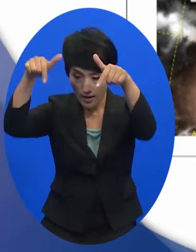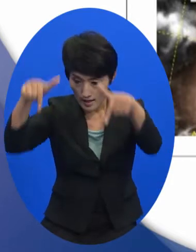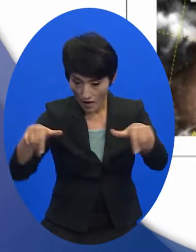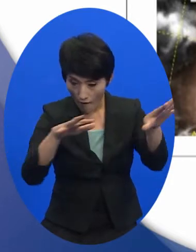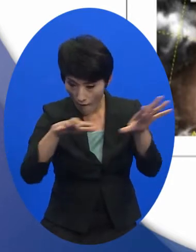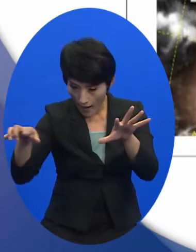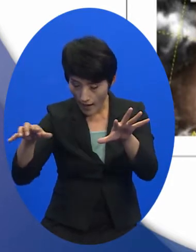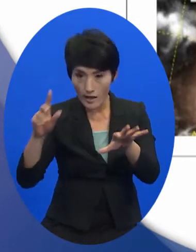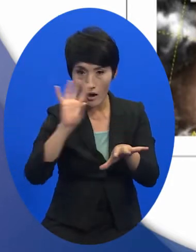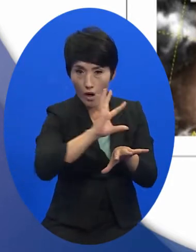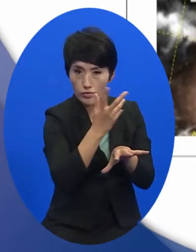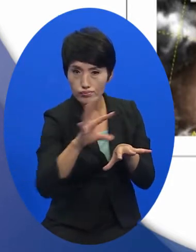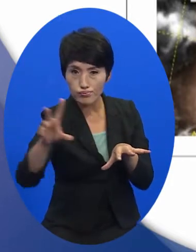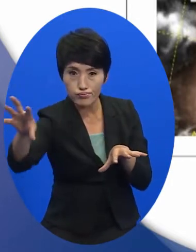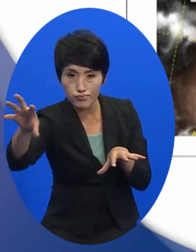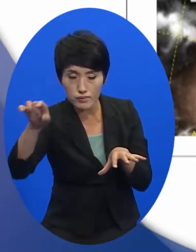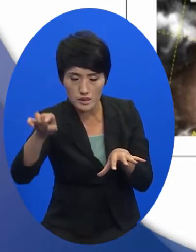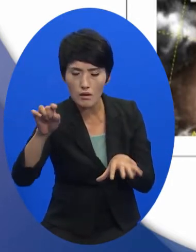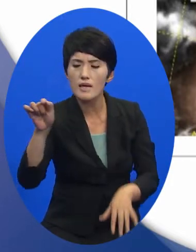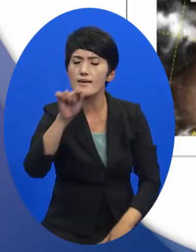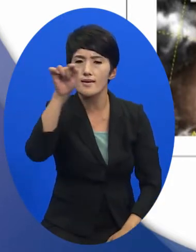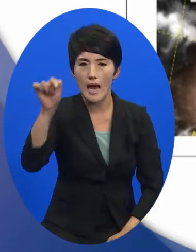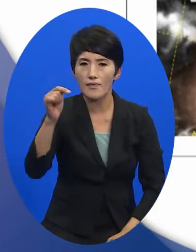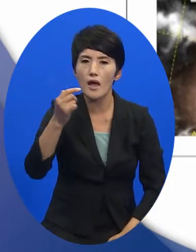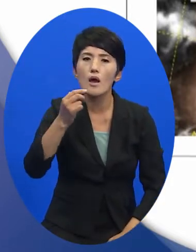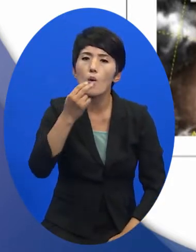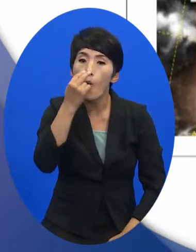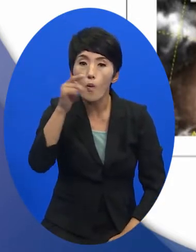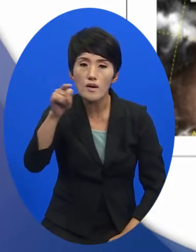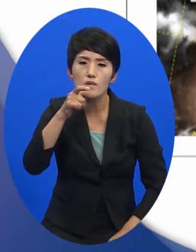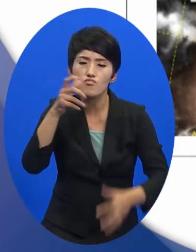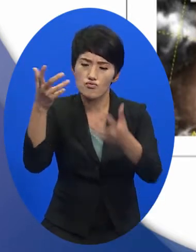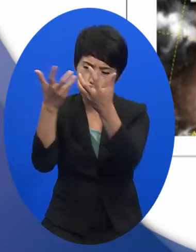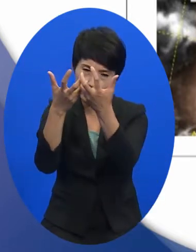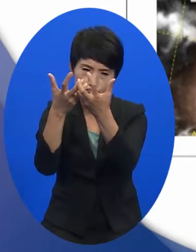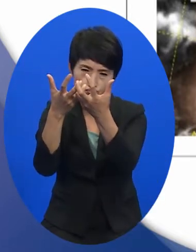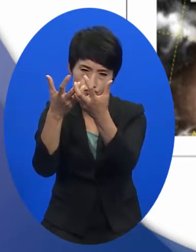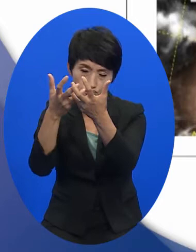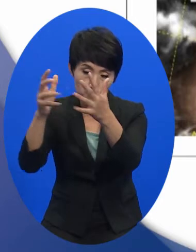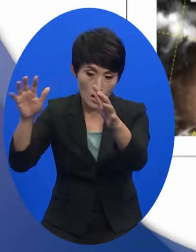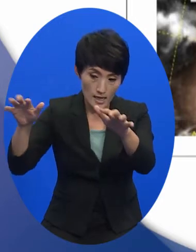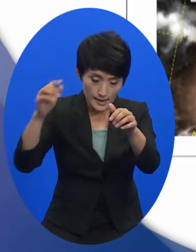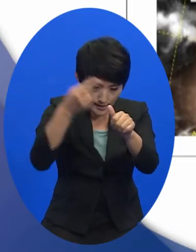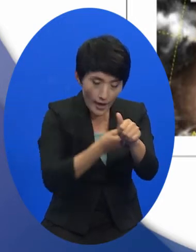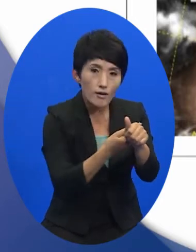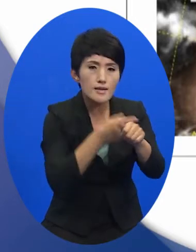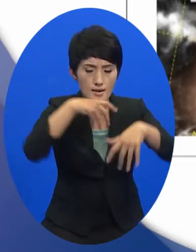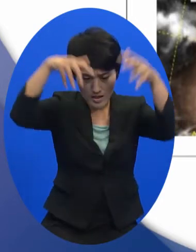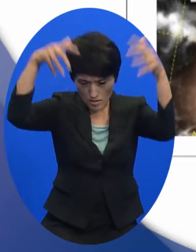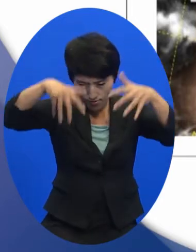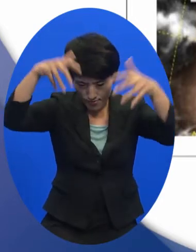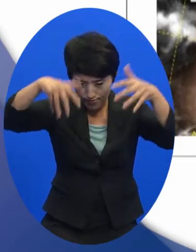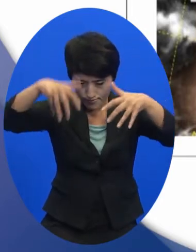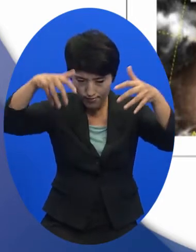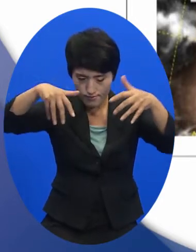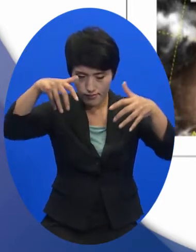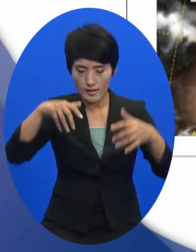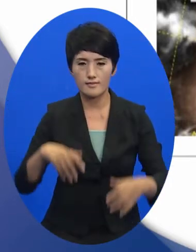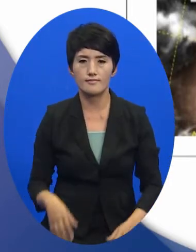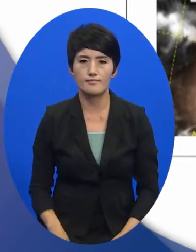진출 함에 따라 여기에 동반된 다량의 수증기가 남자 품 을 타고 유입되면서 장마전선은 토 활성화